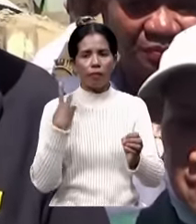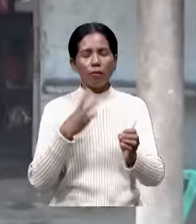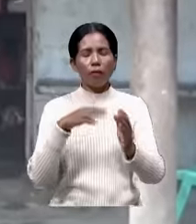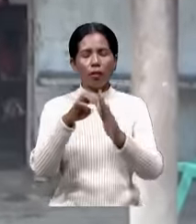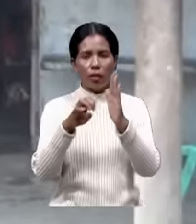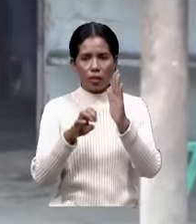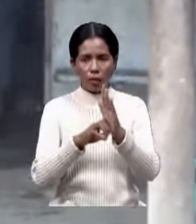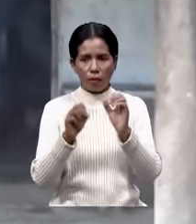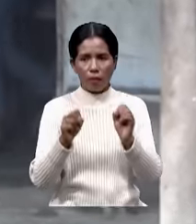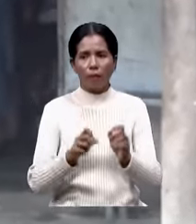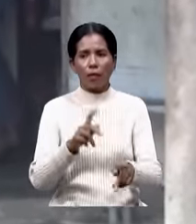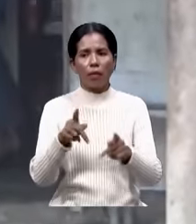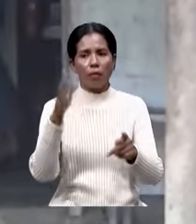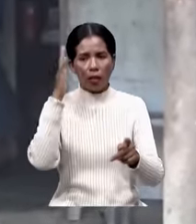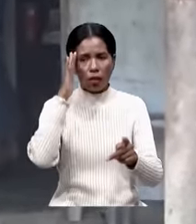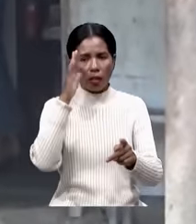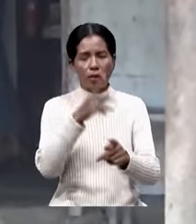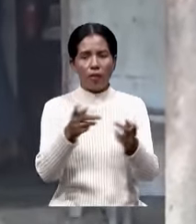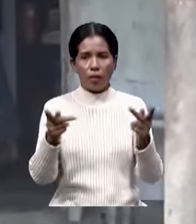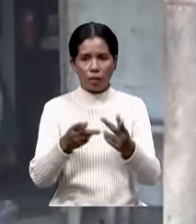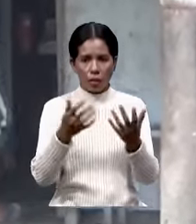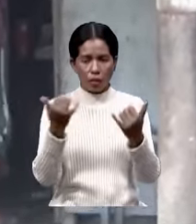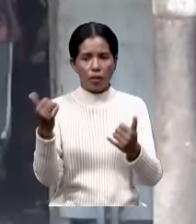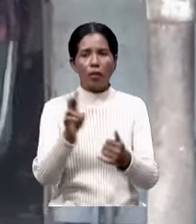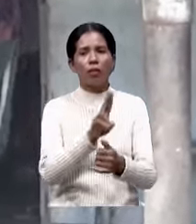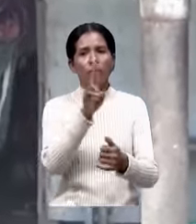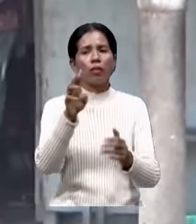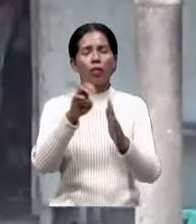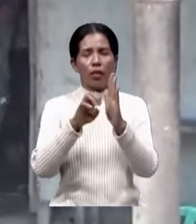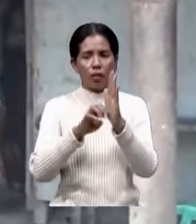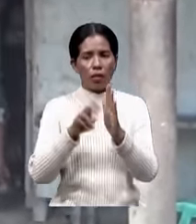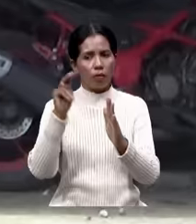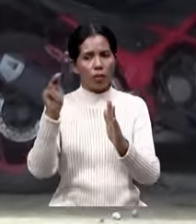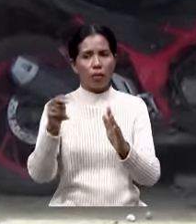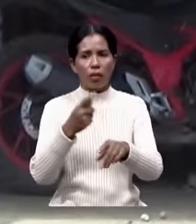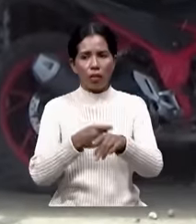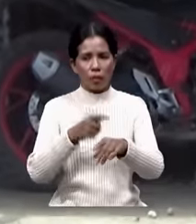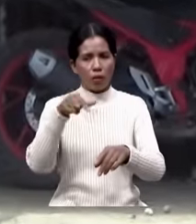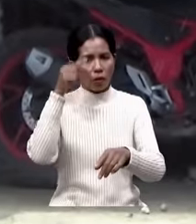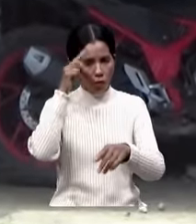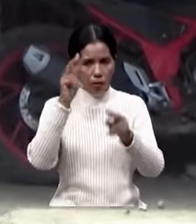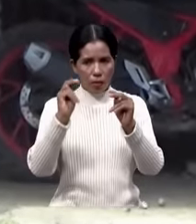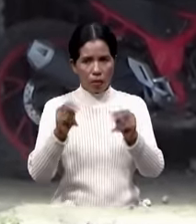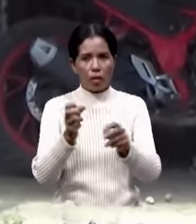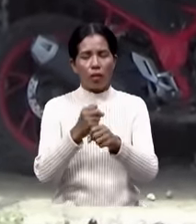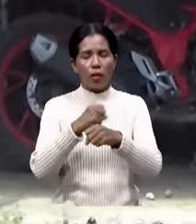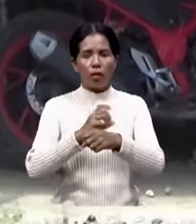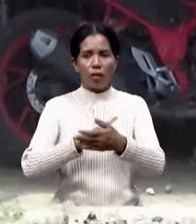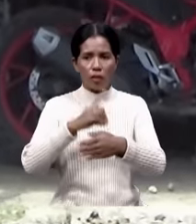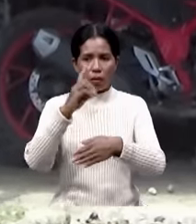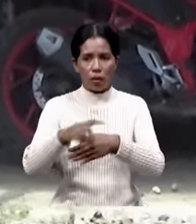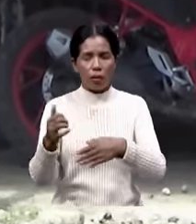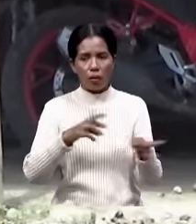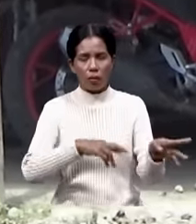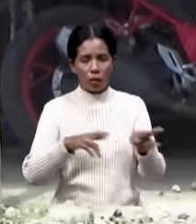stadu. Comunidade Sir reconhece rai de Bedadão ne sira ocupa Estado Unian. Ne to tempo governo precisa atu halo desenvolvimento sira